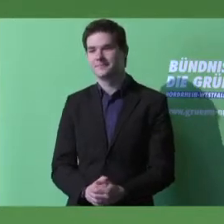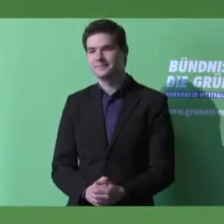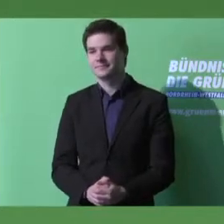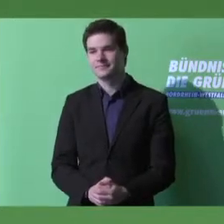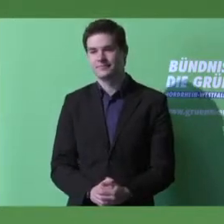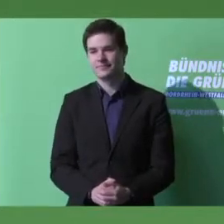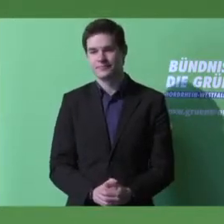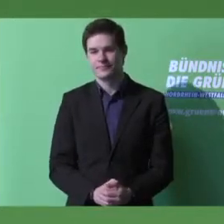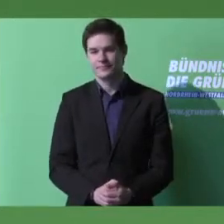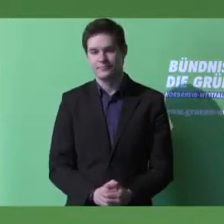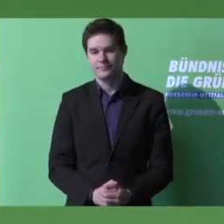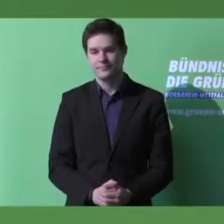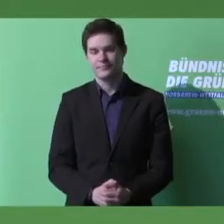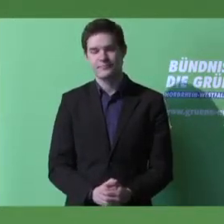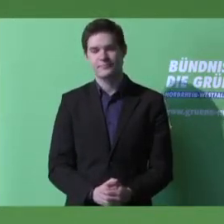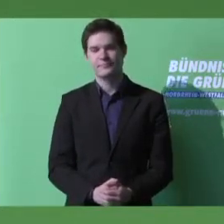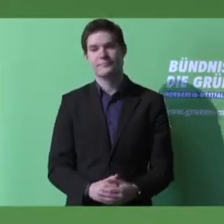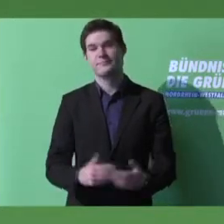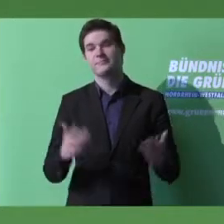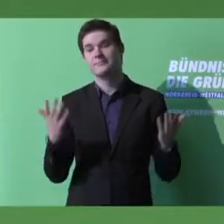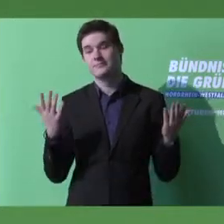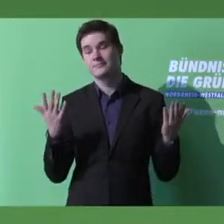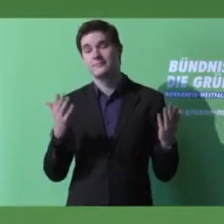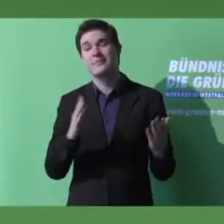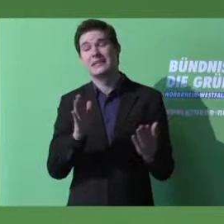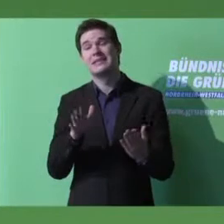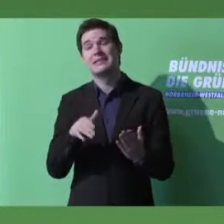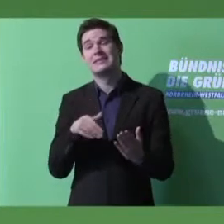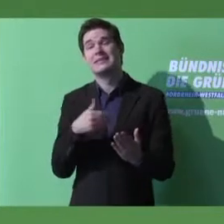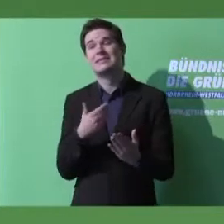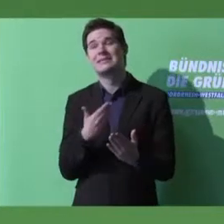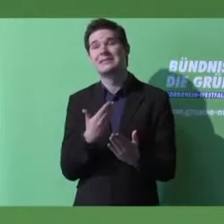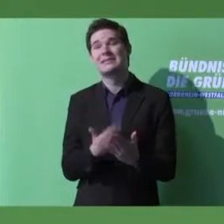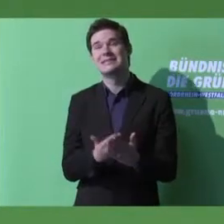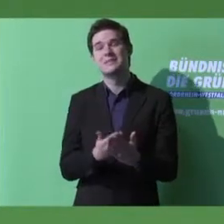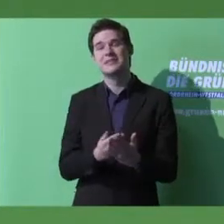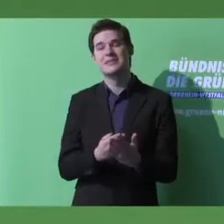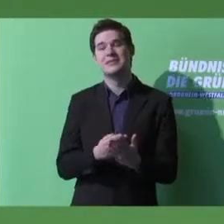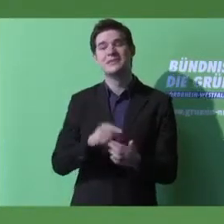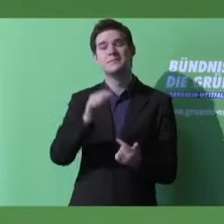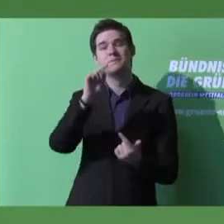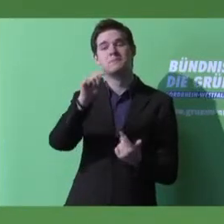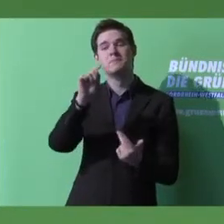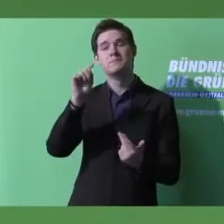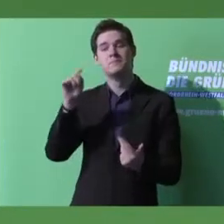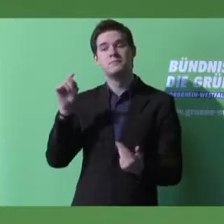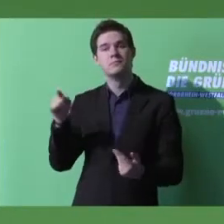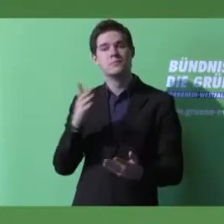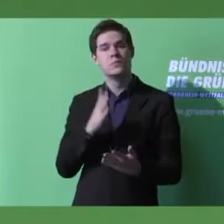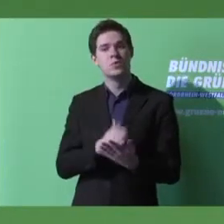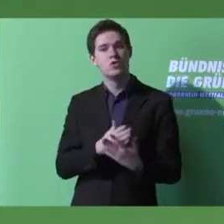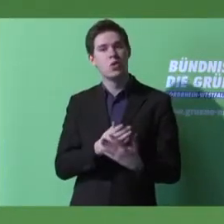und dann gibt es einige, die sich dann verwundert die Augen reiben.